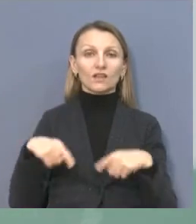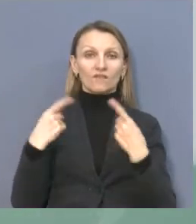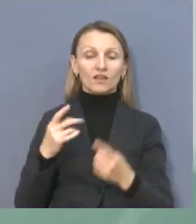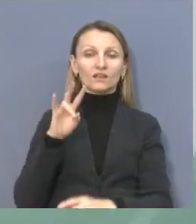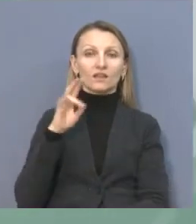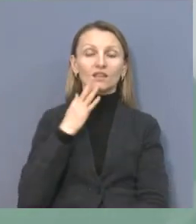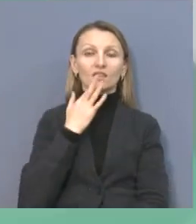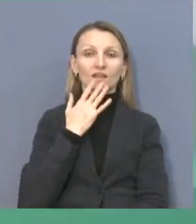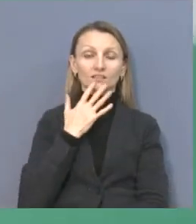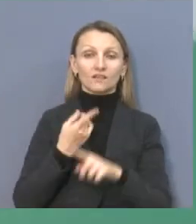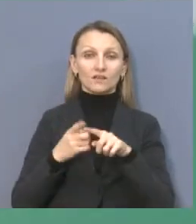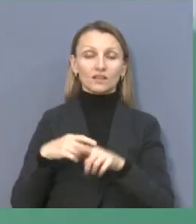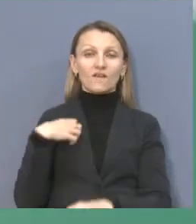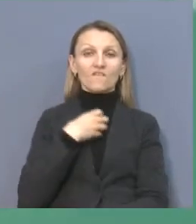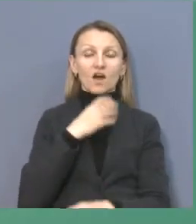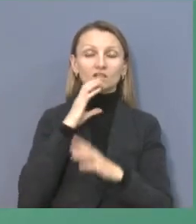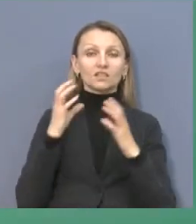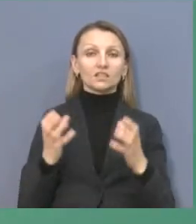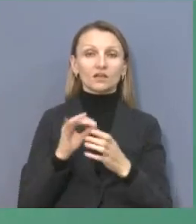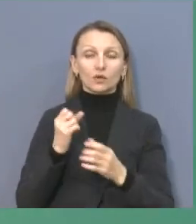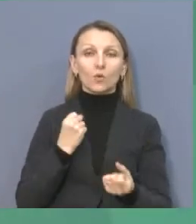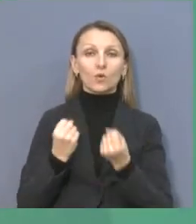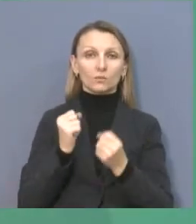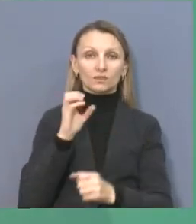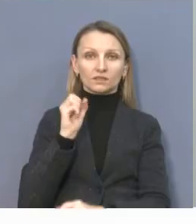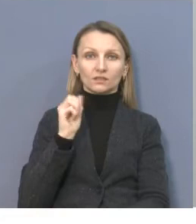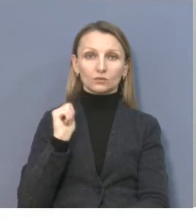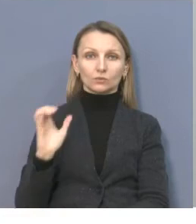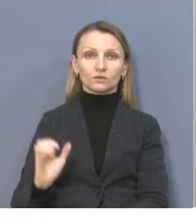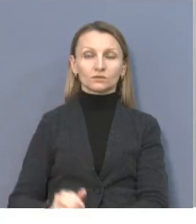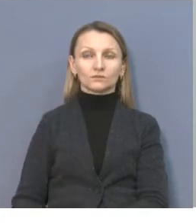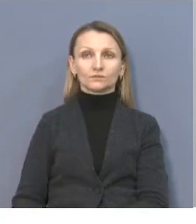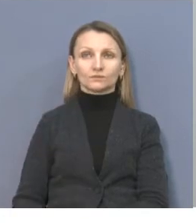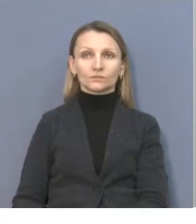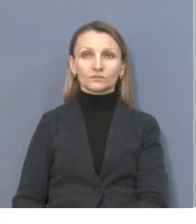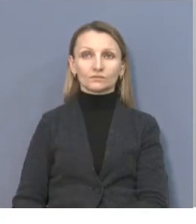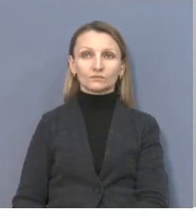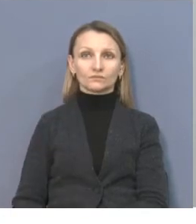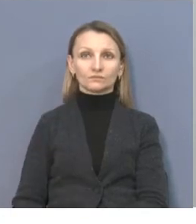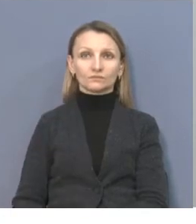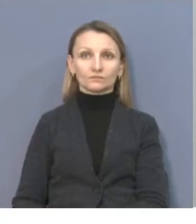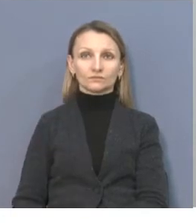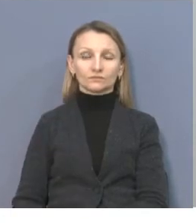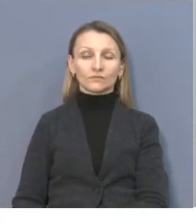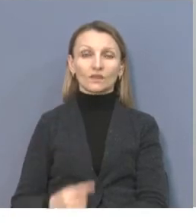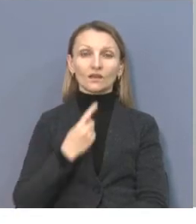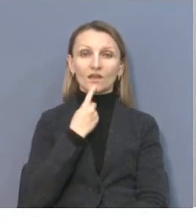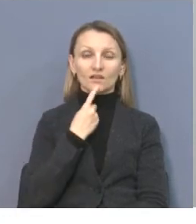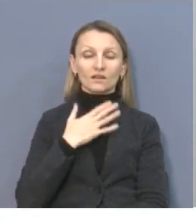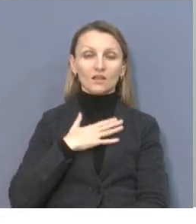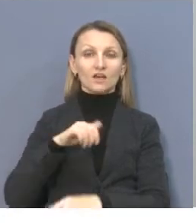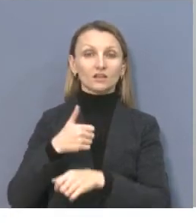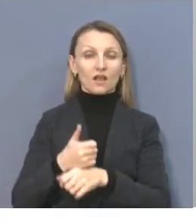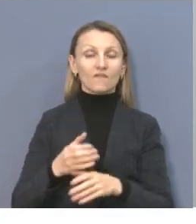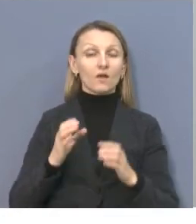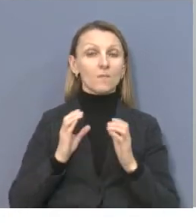потому важная задача сохранить его и укреплять статус говорить язык наше главное богатство